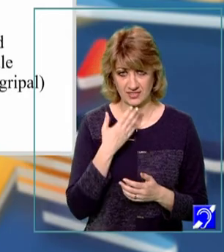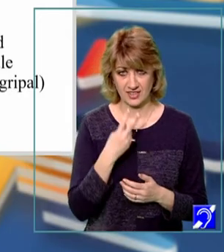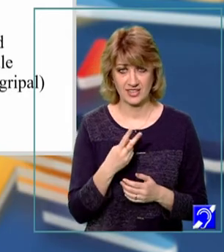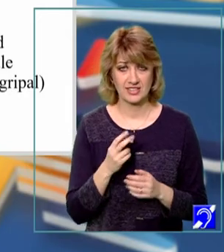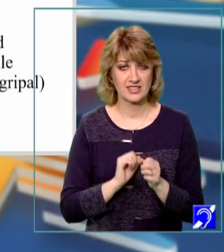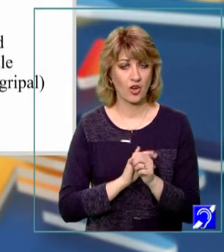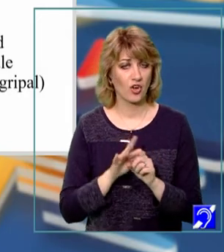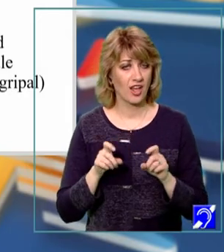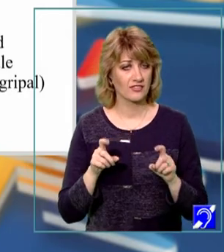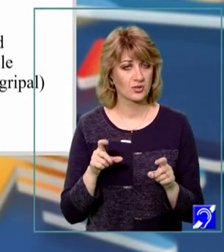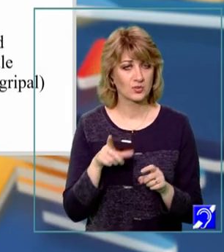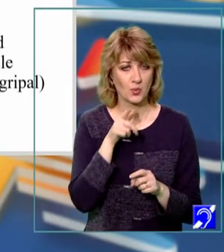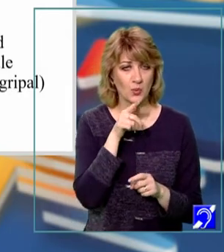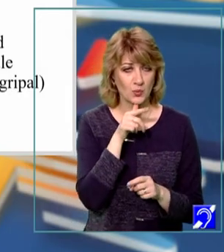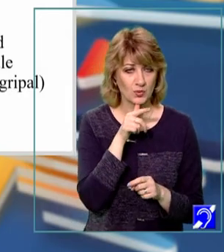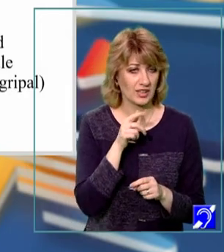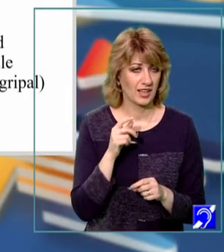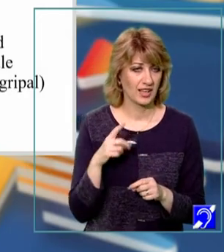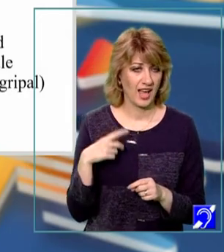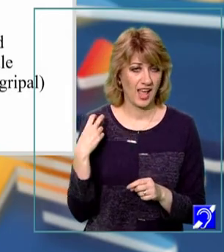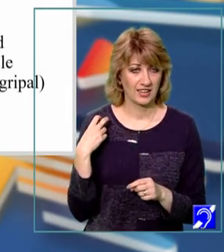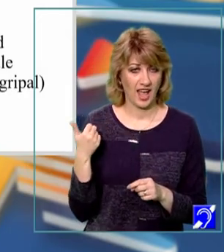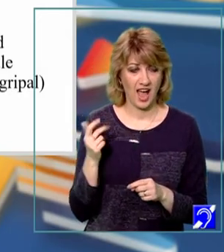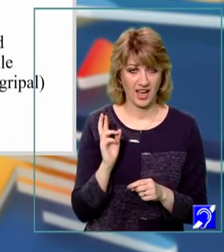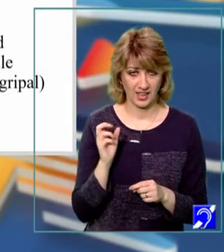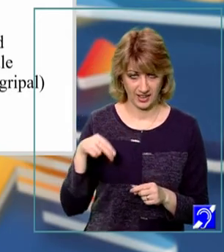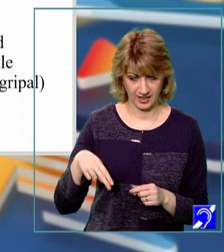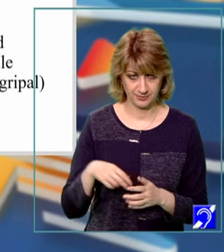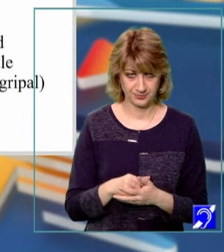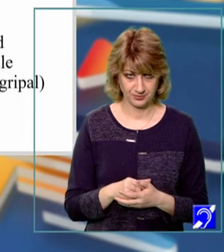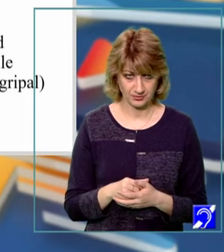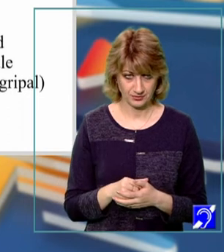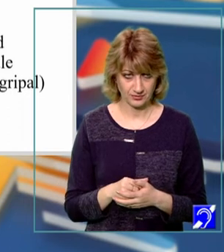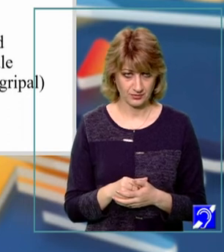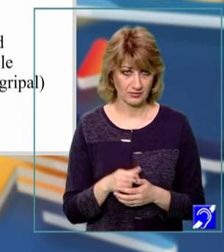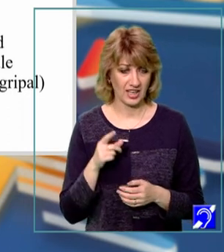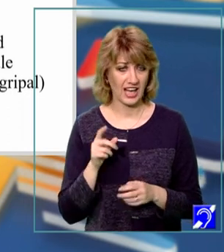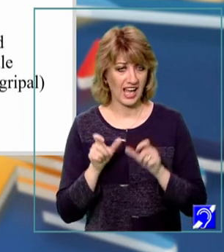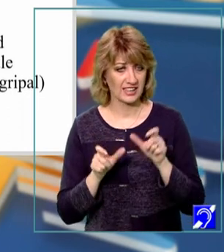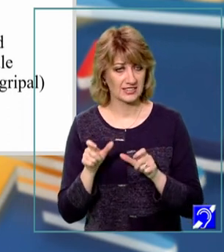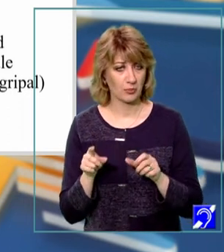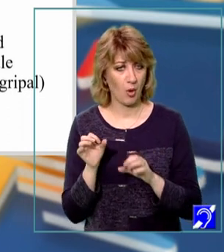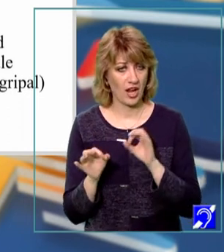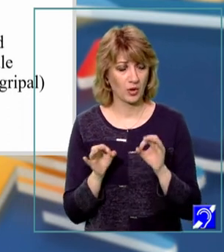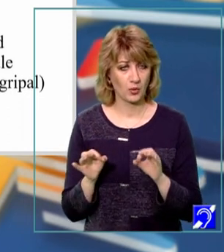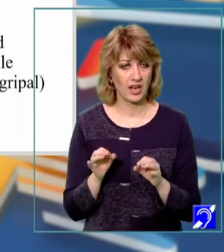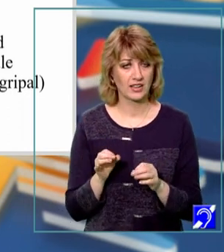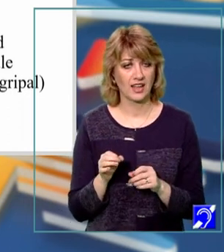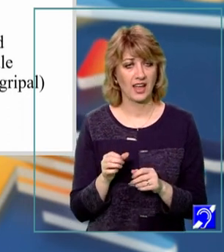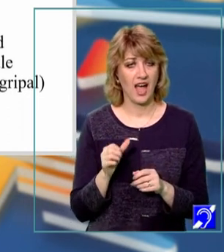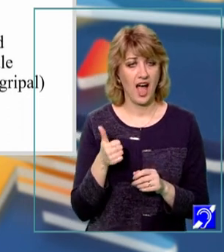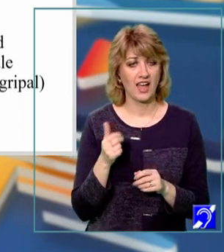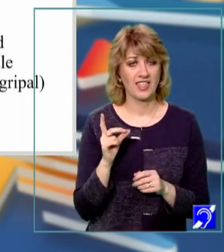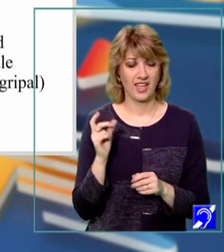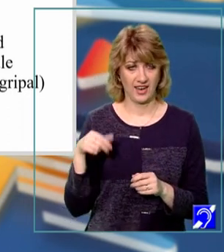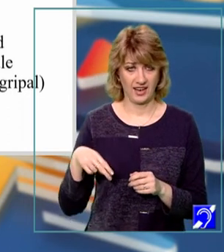această categorie. În privința caracteristicilor moleculei de acid nucleic, aici există o